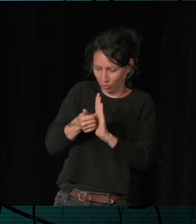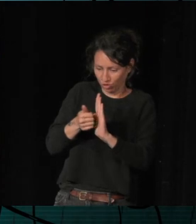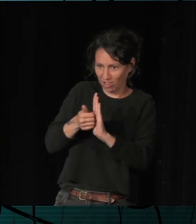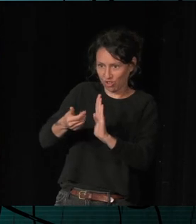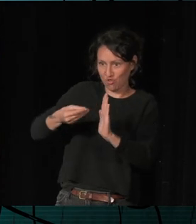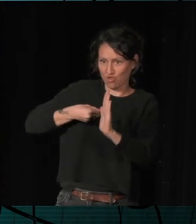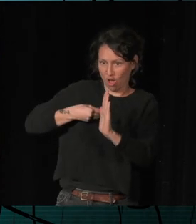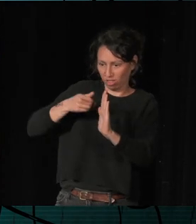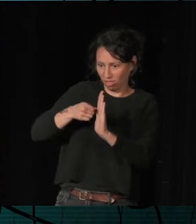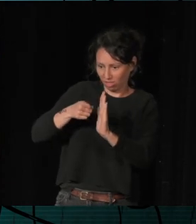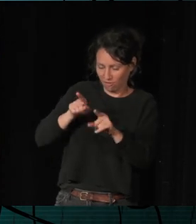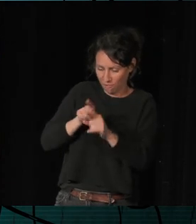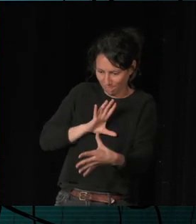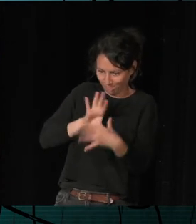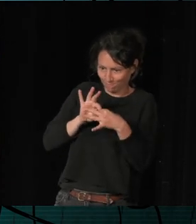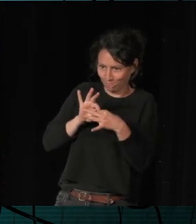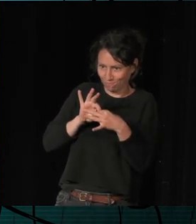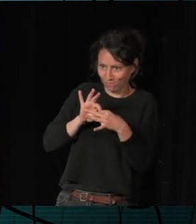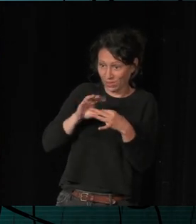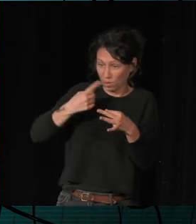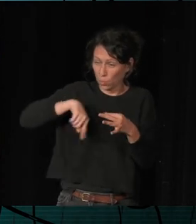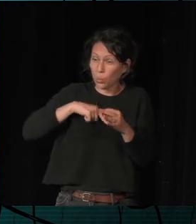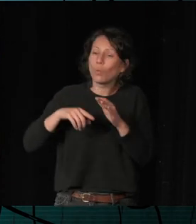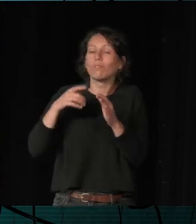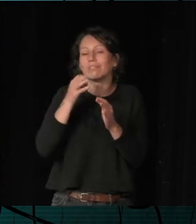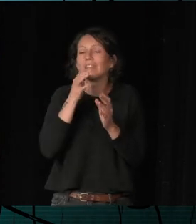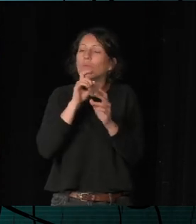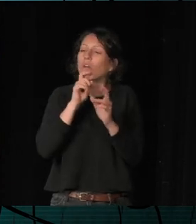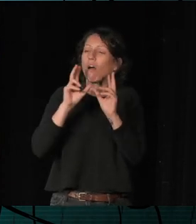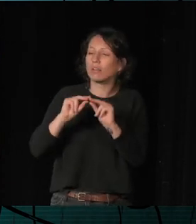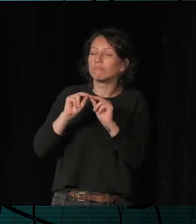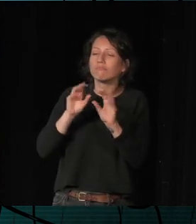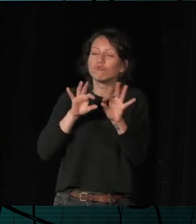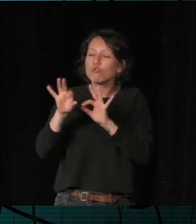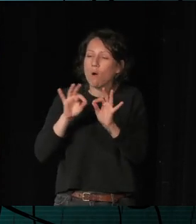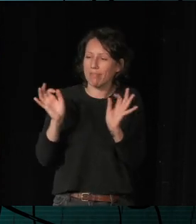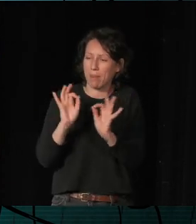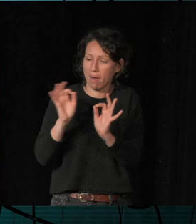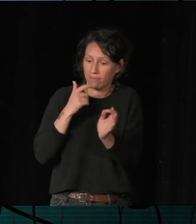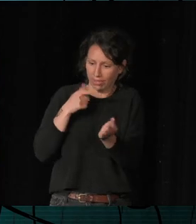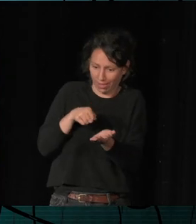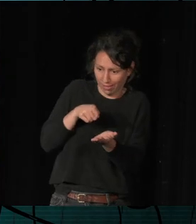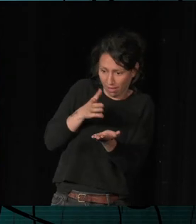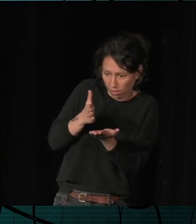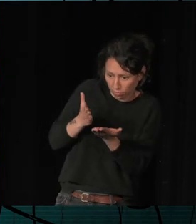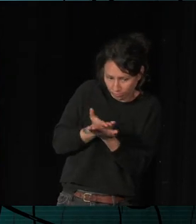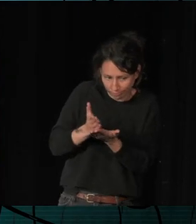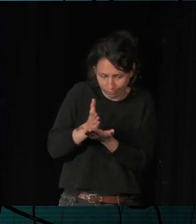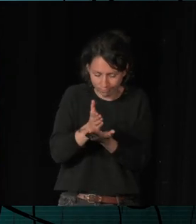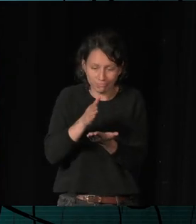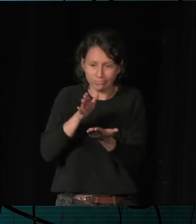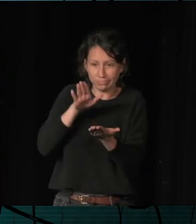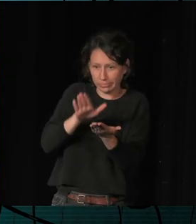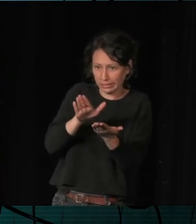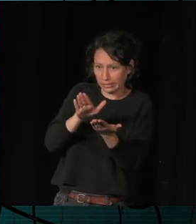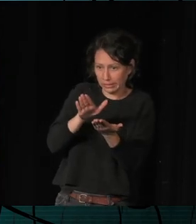plus que nous, puisqu'on a vu qu'on n'avait pas tant de choix que ça à faire dans le jeu. C'est son poids, du coup, c'est son poids poétique, j'ai pas d'autre mot, mais